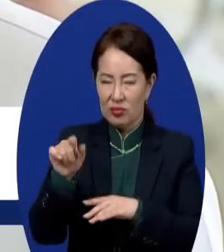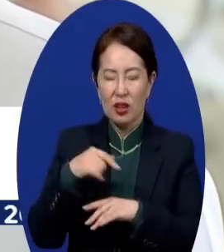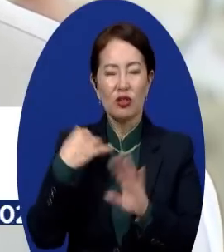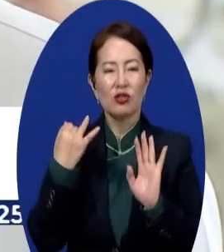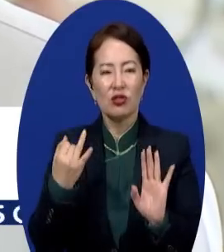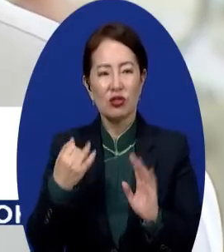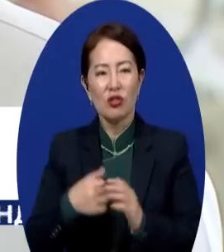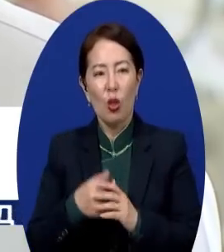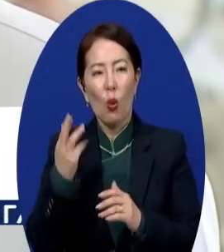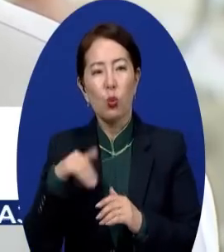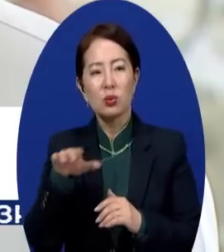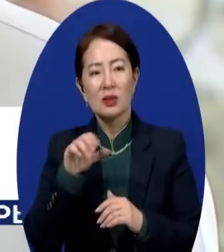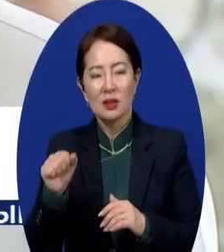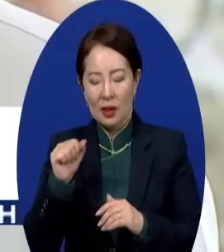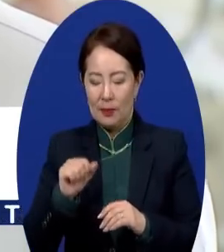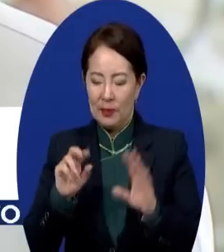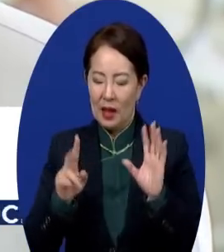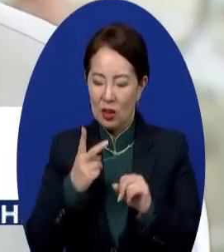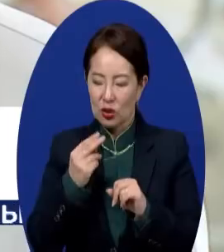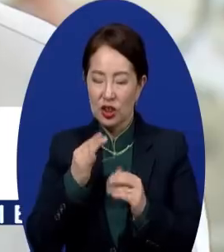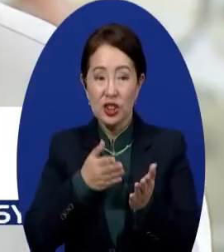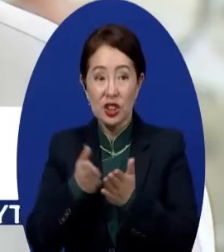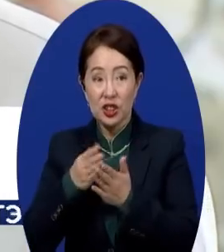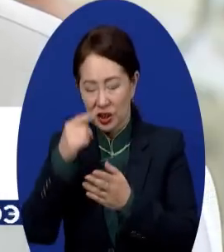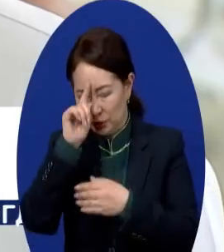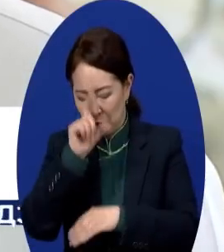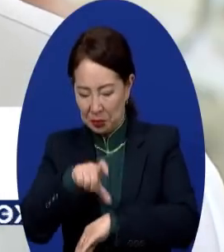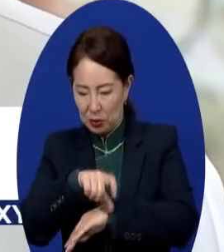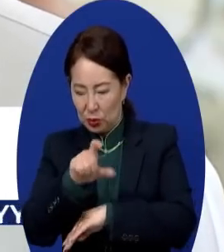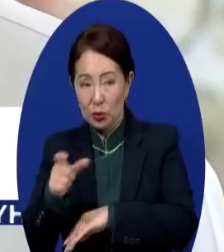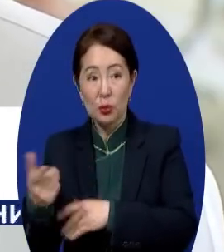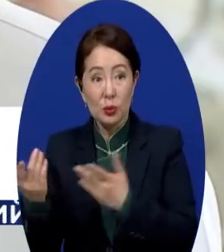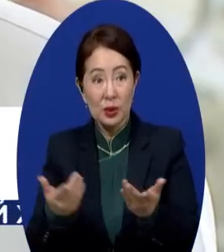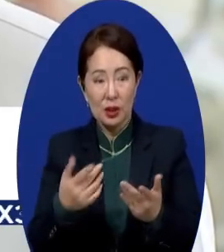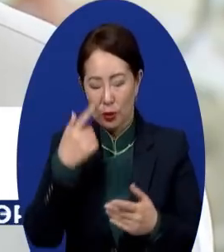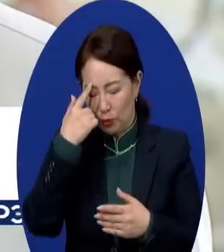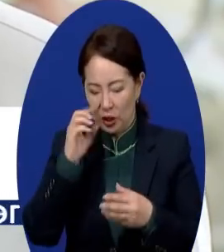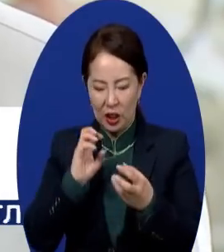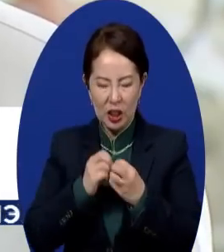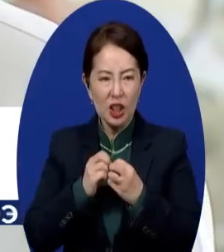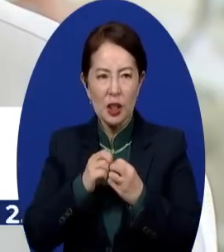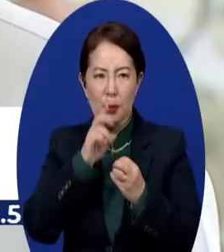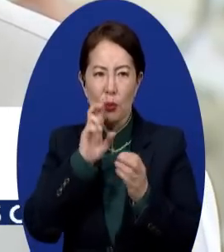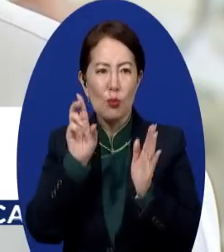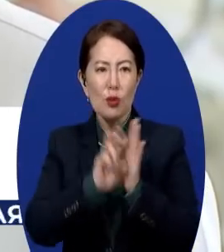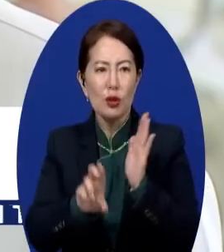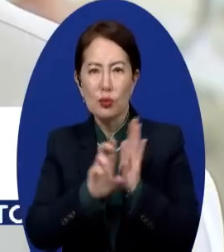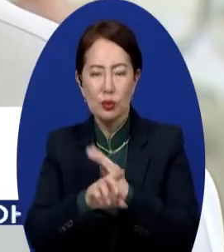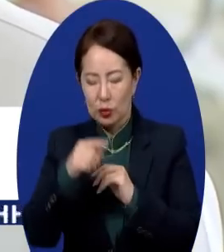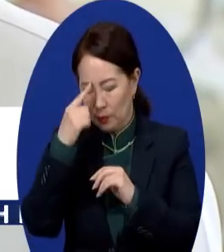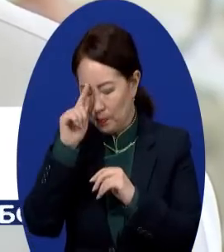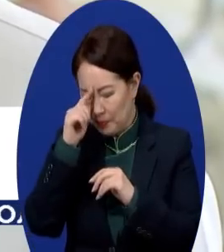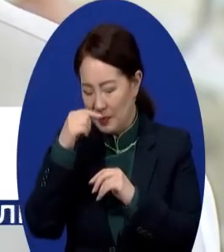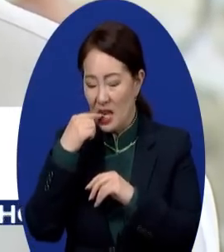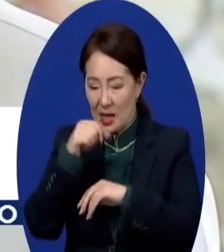7 одоо удаагийн 12 чиглэлийн эмч мэрэгчлэлтэнд ирж дандаа Монголд хийгдэх боломжгүй мэсслийн тусламж үйлчлэгээний